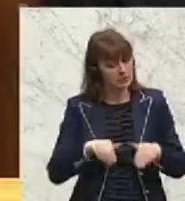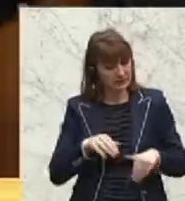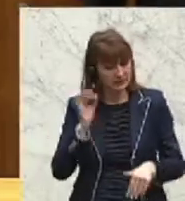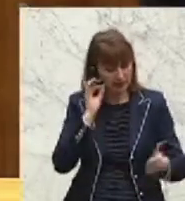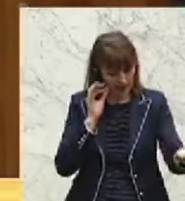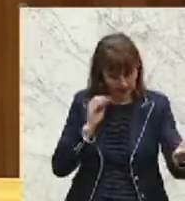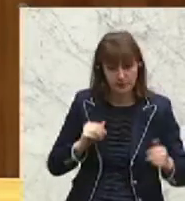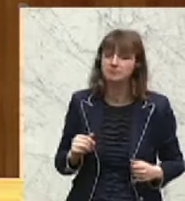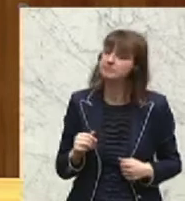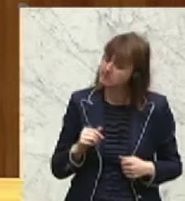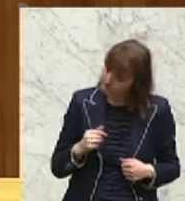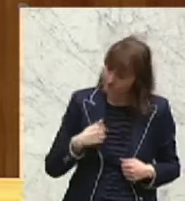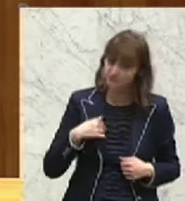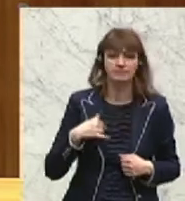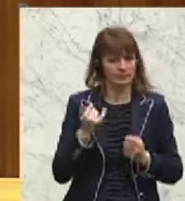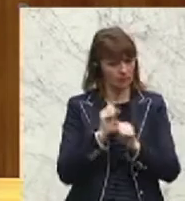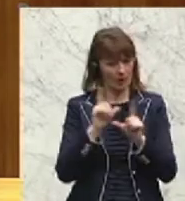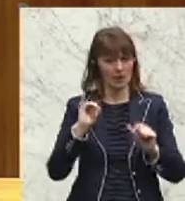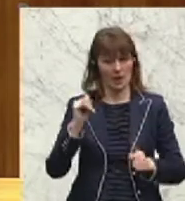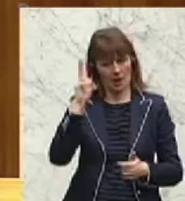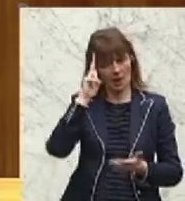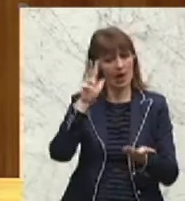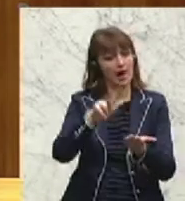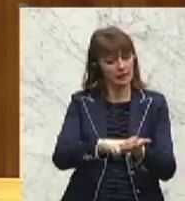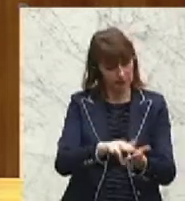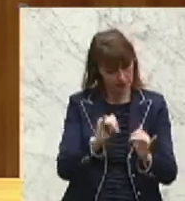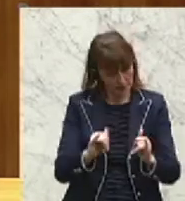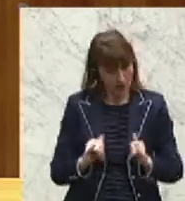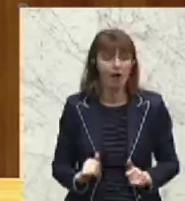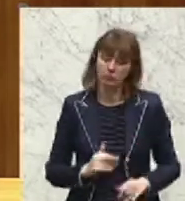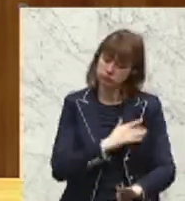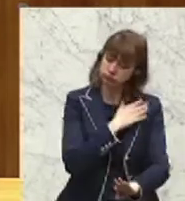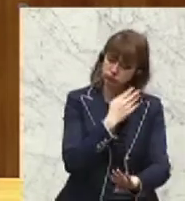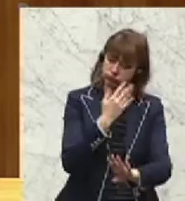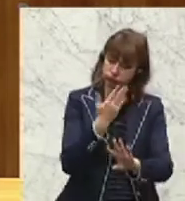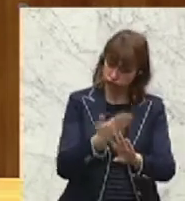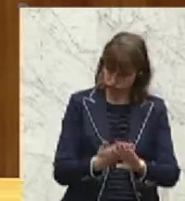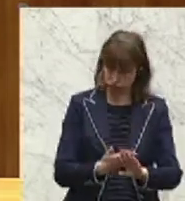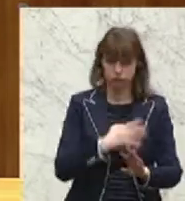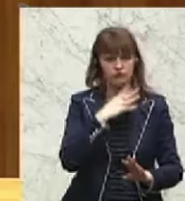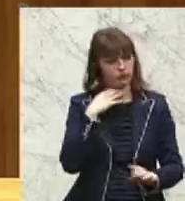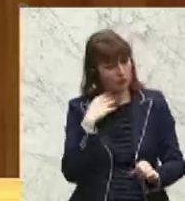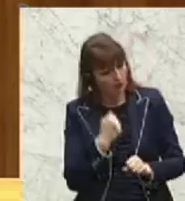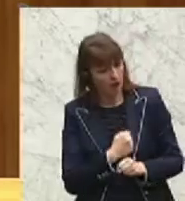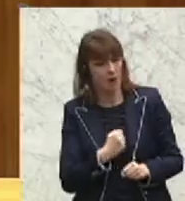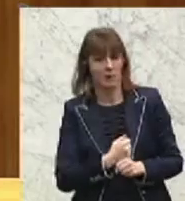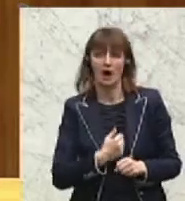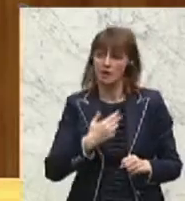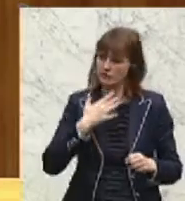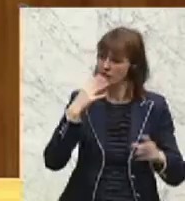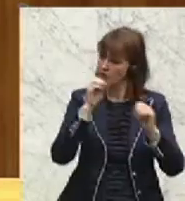ich anerkenne ausdrücklich, dass sehr viel gearbeitet wurde, dass auch medial sehr viel Wind gemacht worden ist. Das